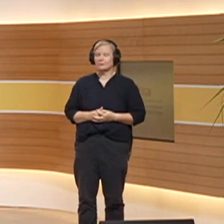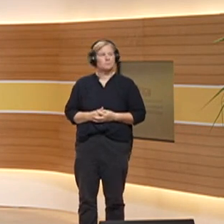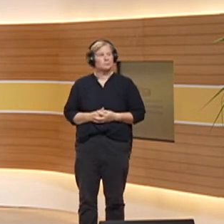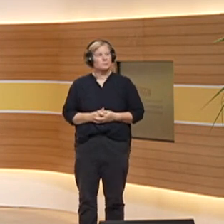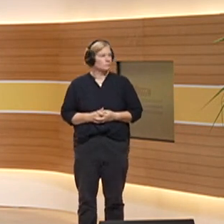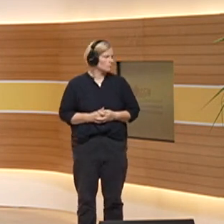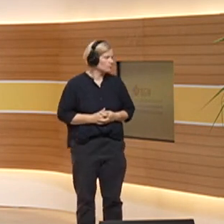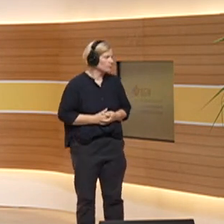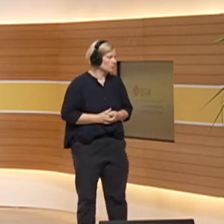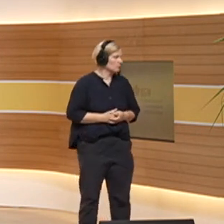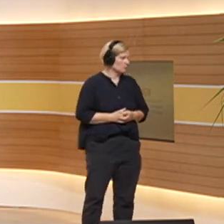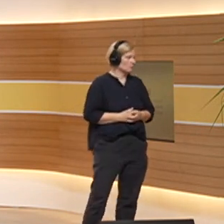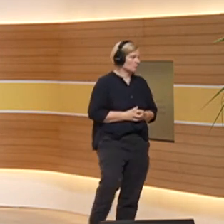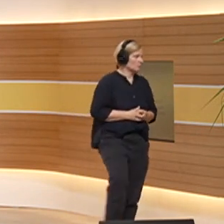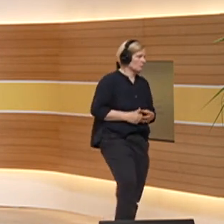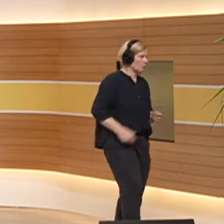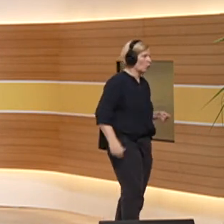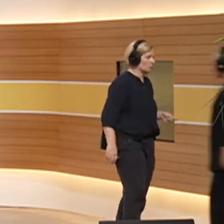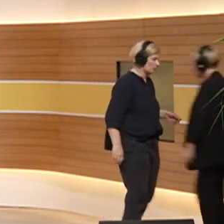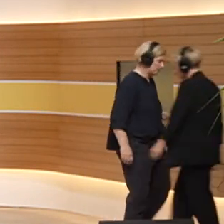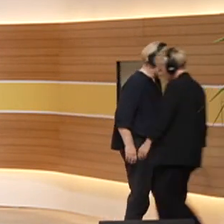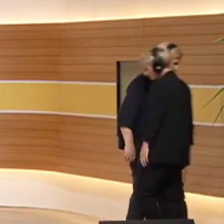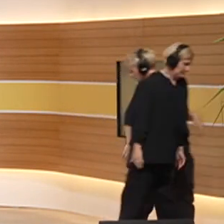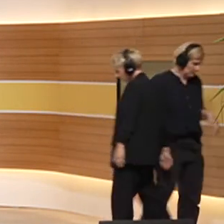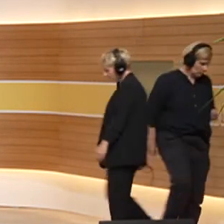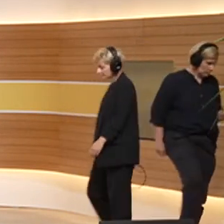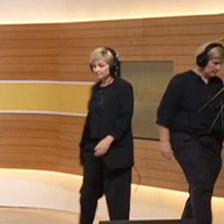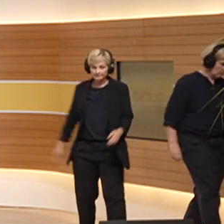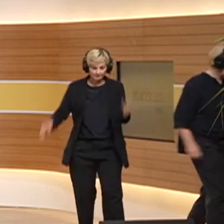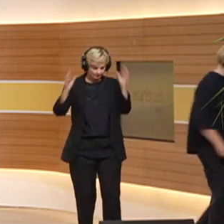drüben sehe ich eine Frage.